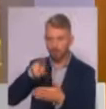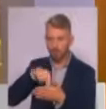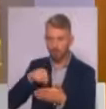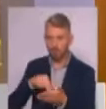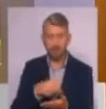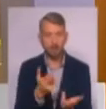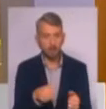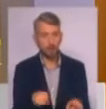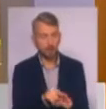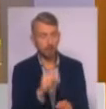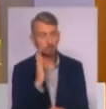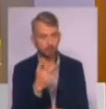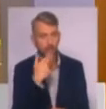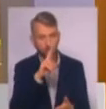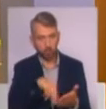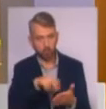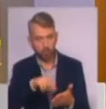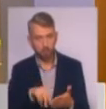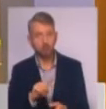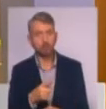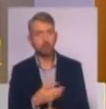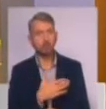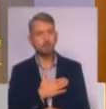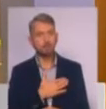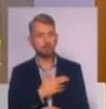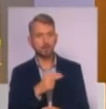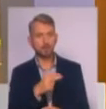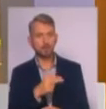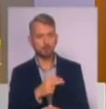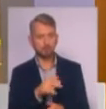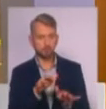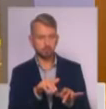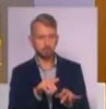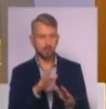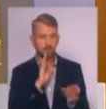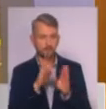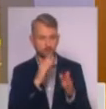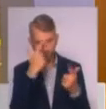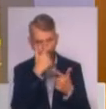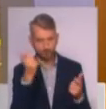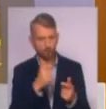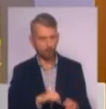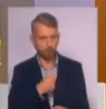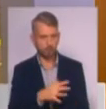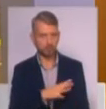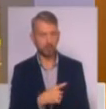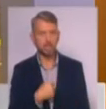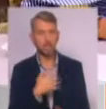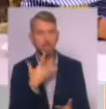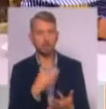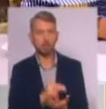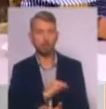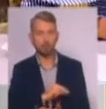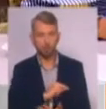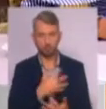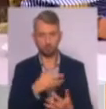буде, лампи, так і буде, так. А чому мій пост обурення був? Тому що Ви знаєте, я свою роботу,